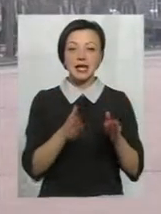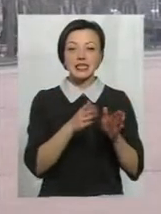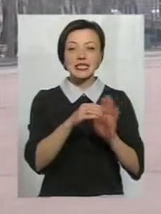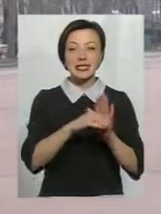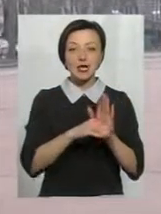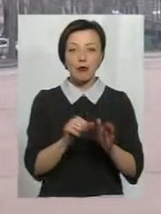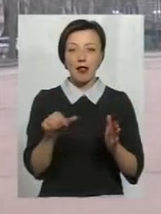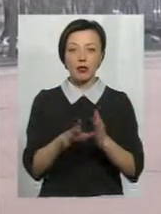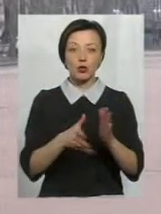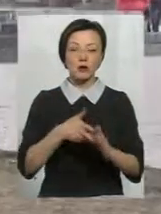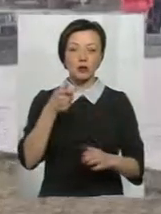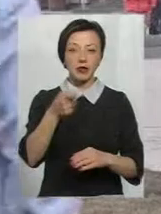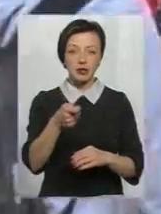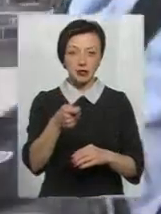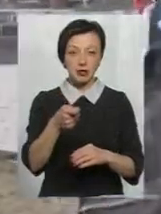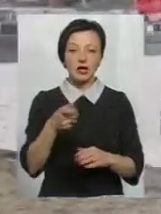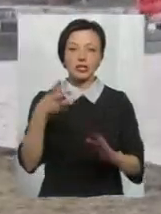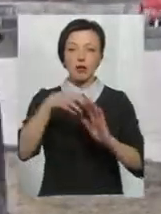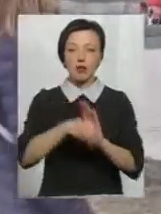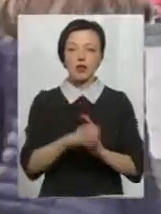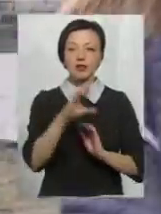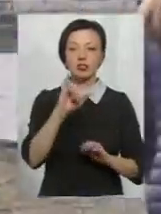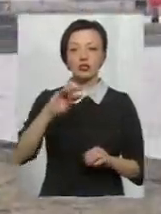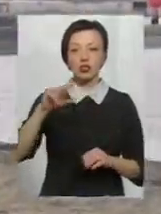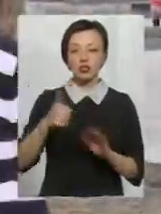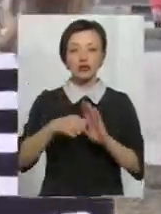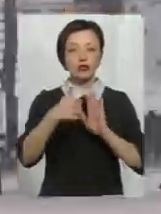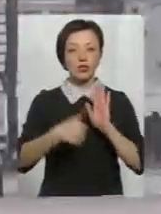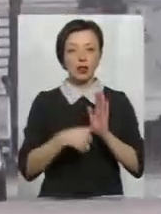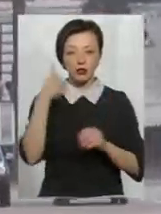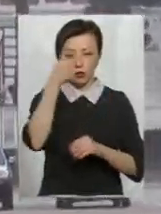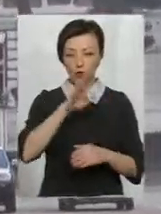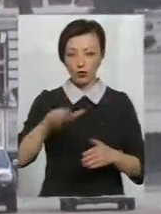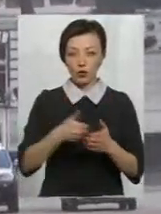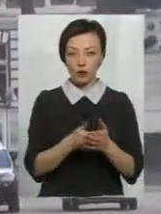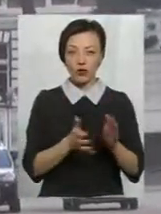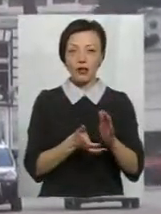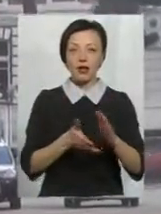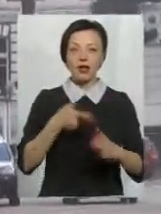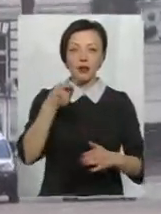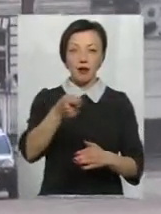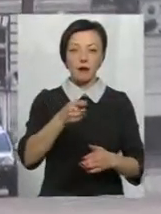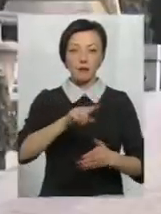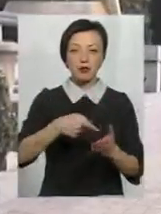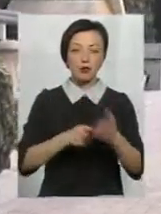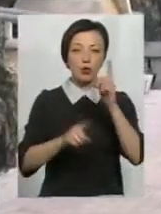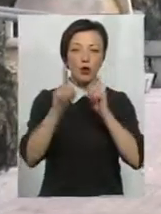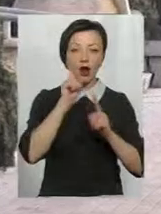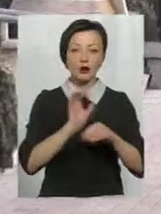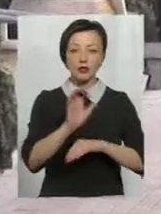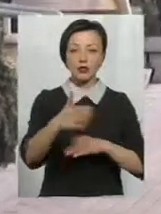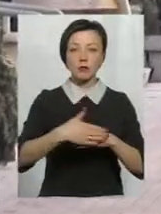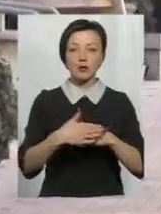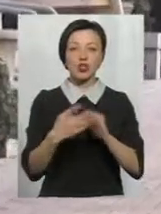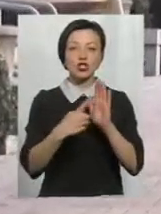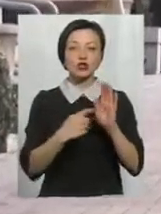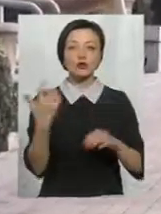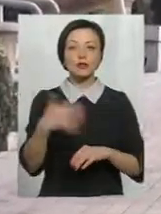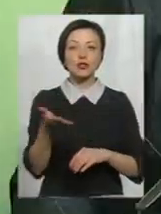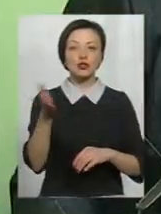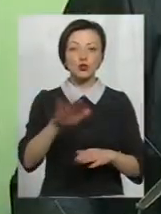у Хмельницькому запровадили у січні 2016 року. Відтоді на адресу Хмельницької міської ради надійшло приблизно